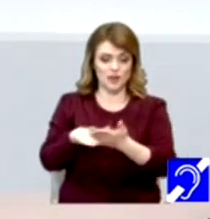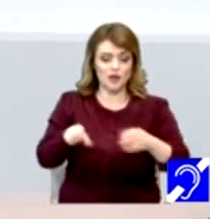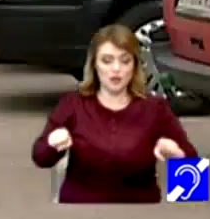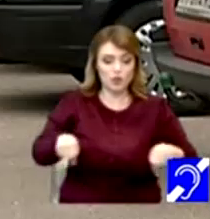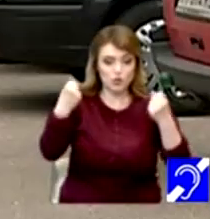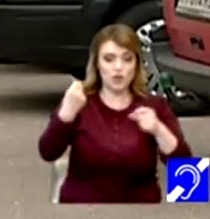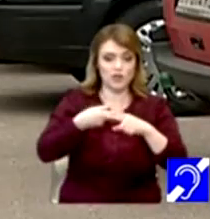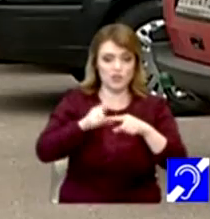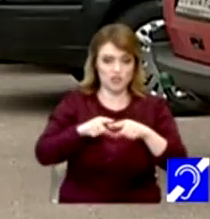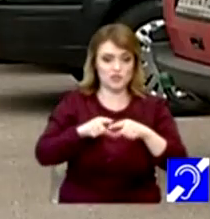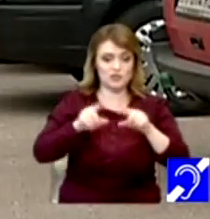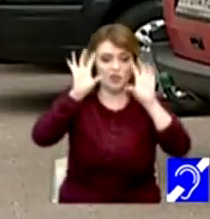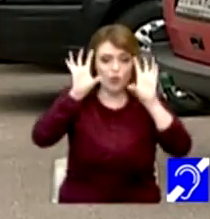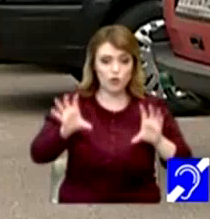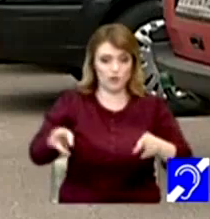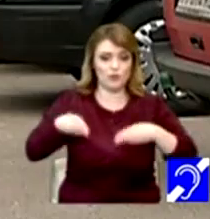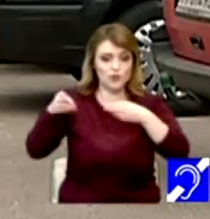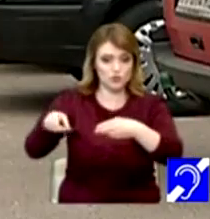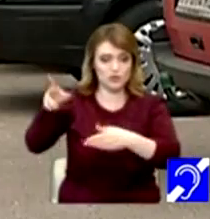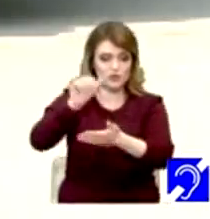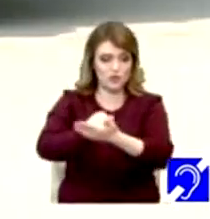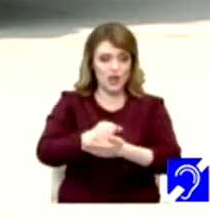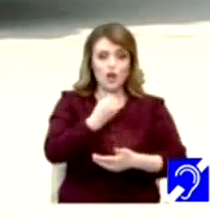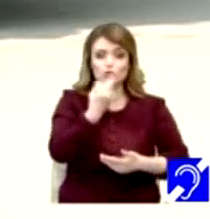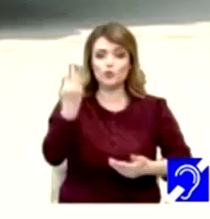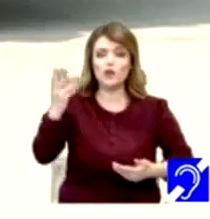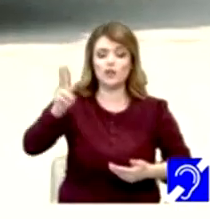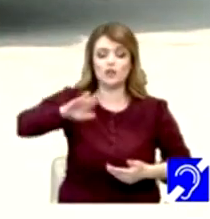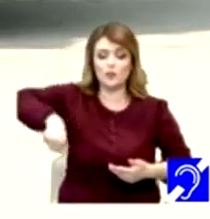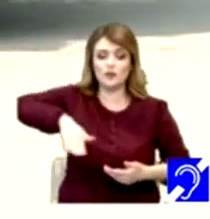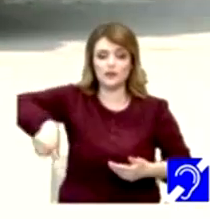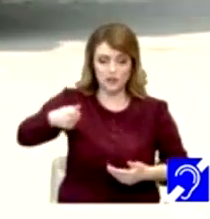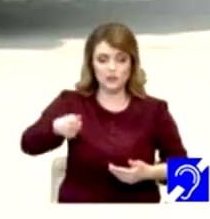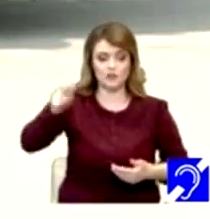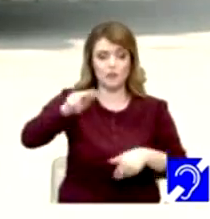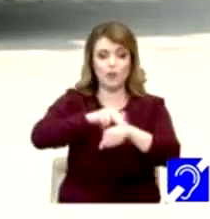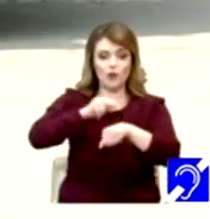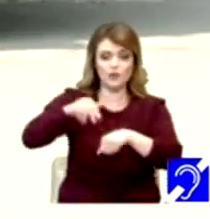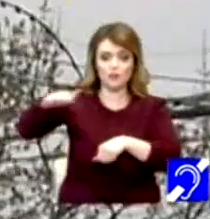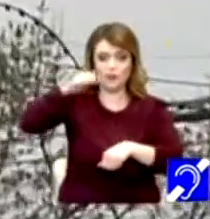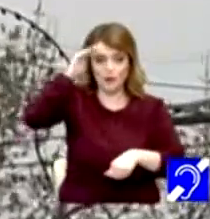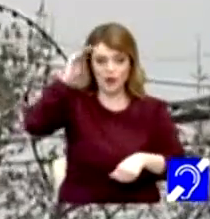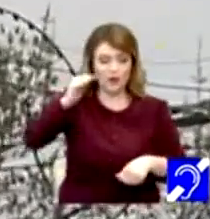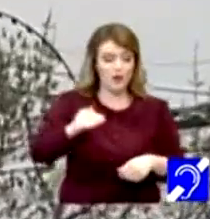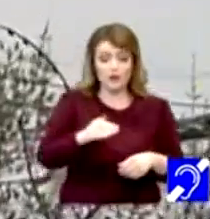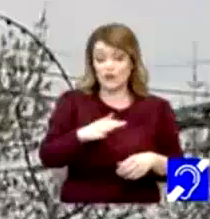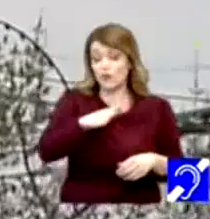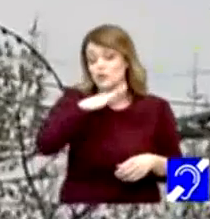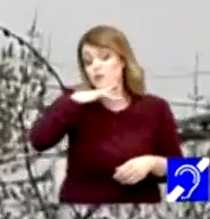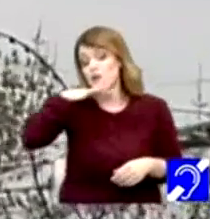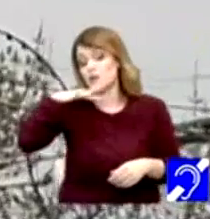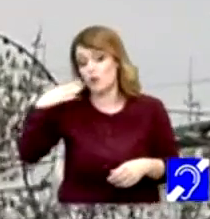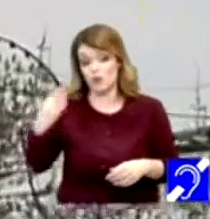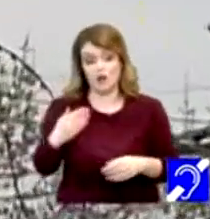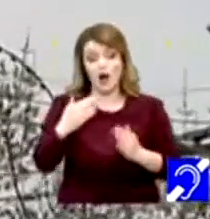comită aceste abuzuri. Experții mai susțin că numărul celor răpiți de milițienii din regiunea transnistreană ar fi de ordinul zecilor,